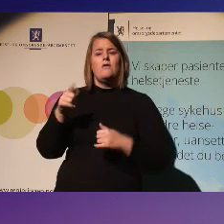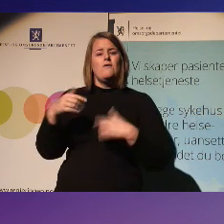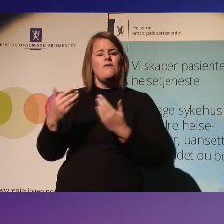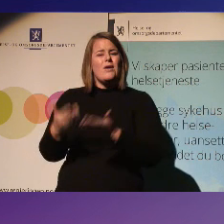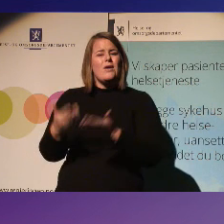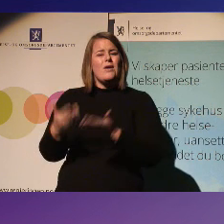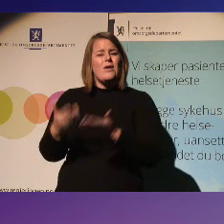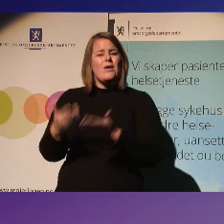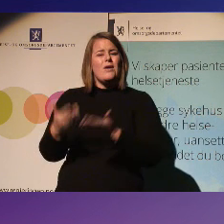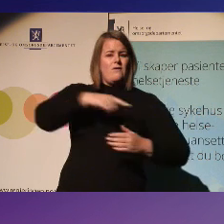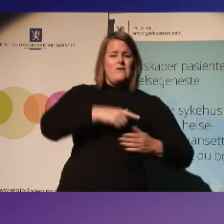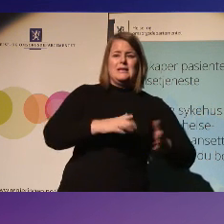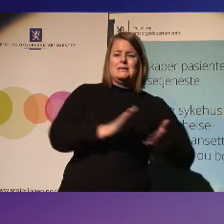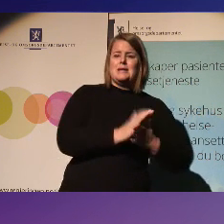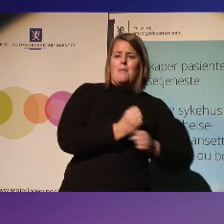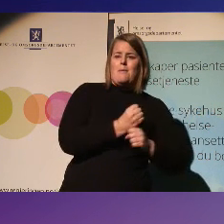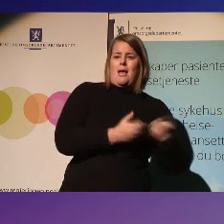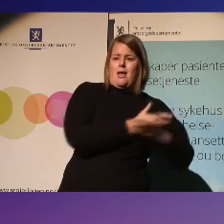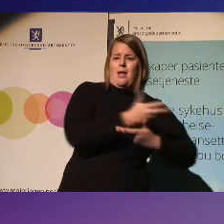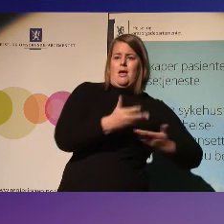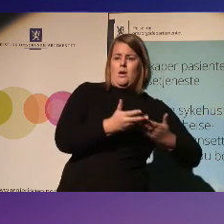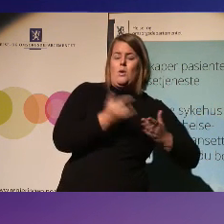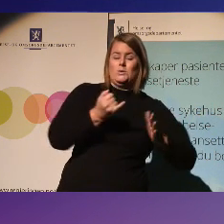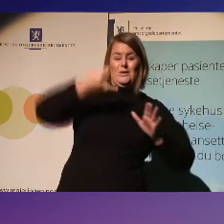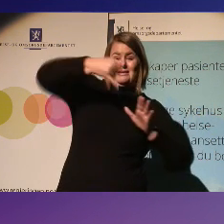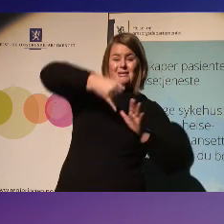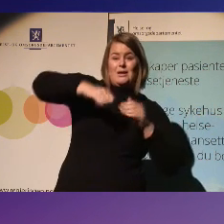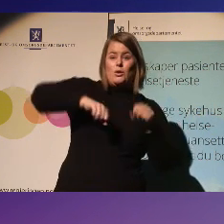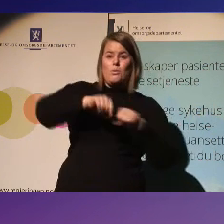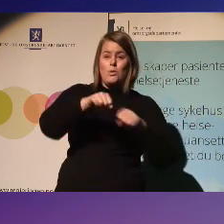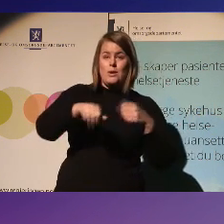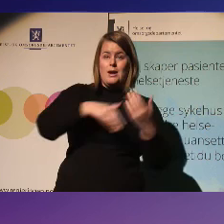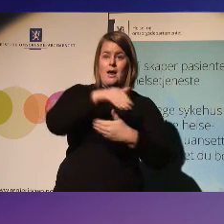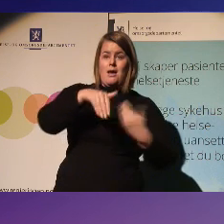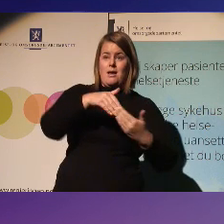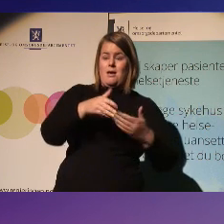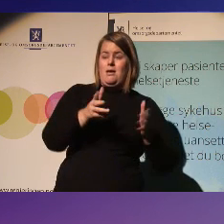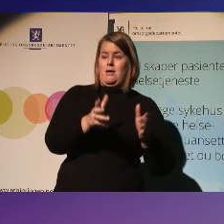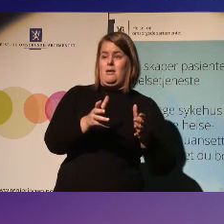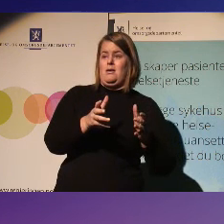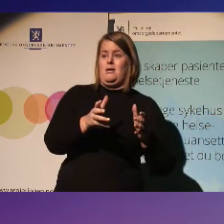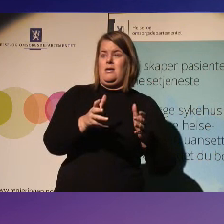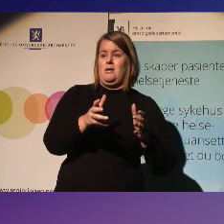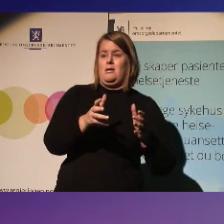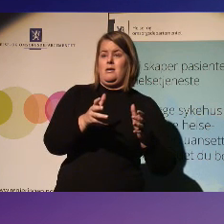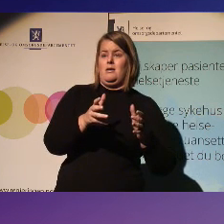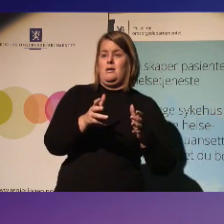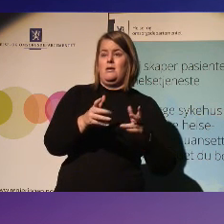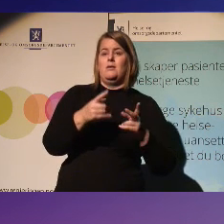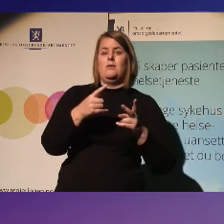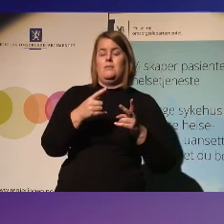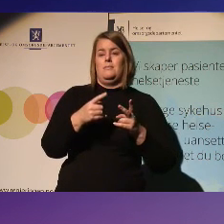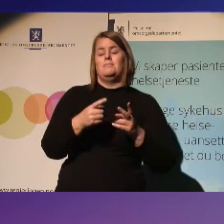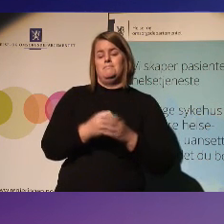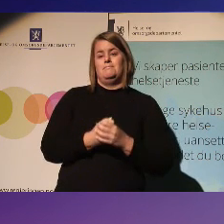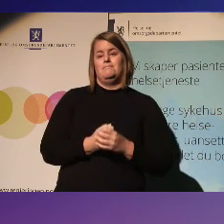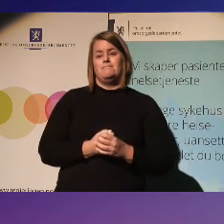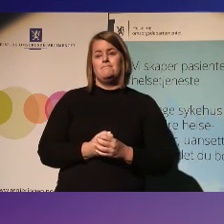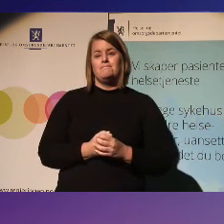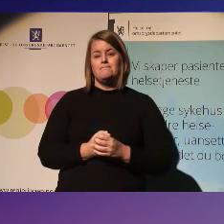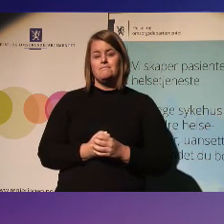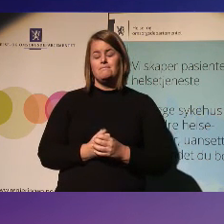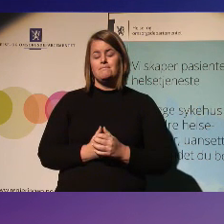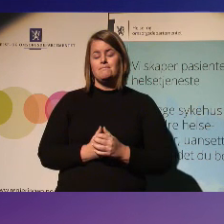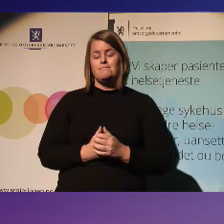en oppfordring som gjelder innad I kommunen også, at mine tjenester, men også mellom oss og foretaket.